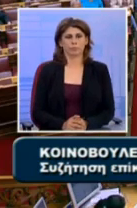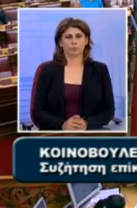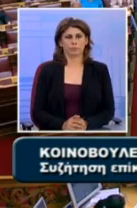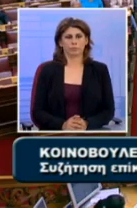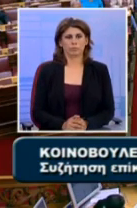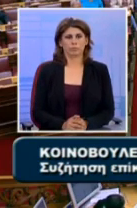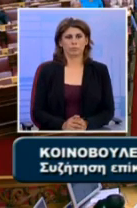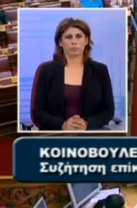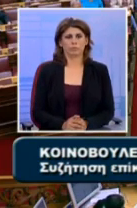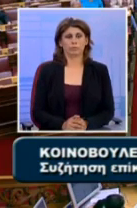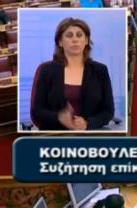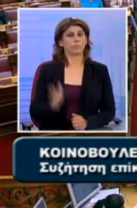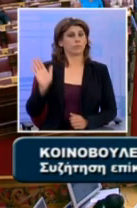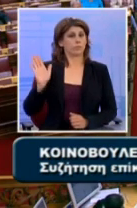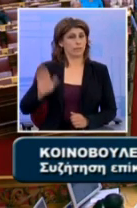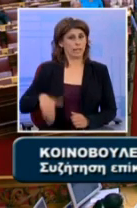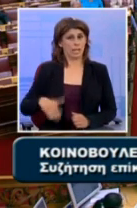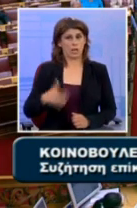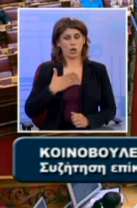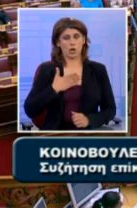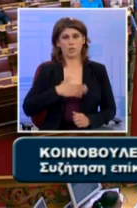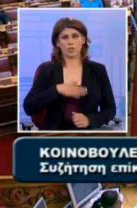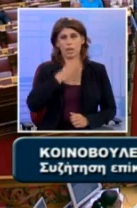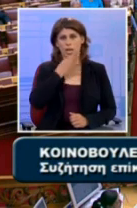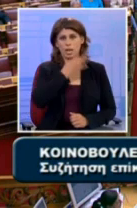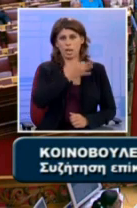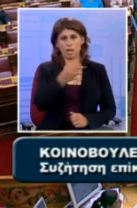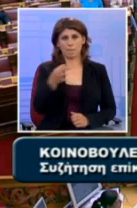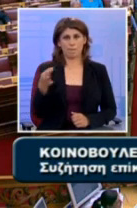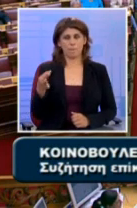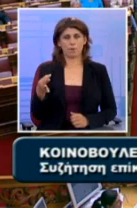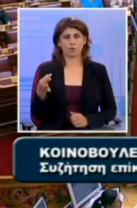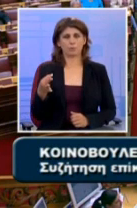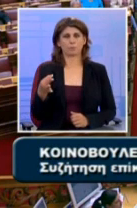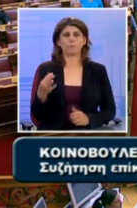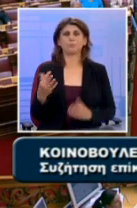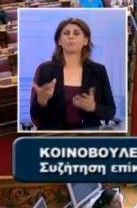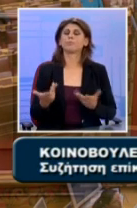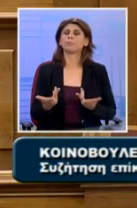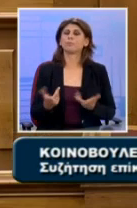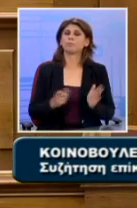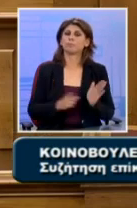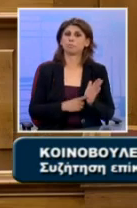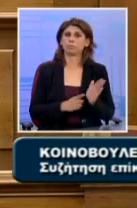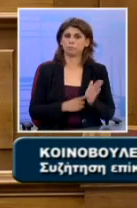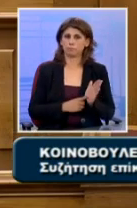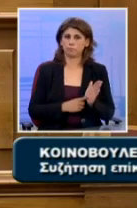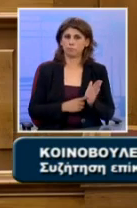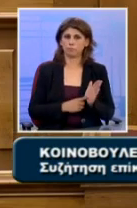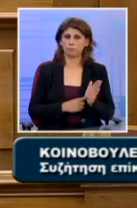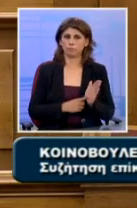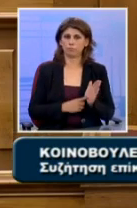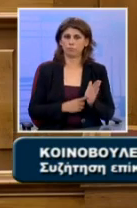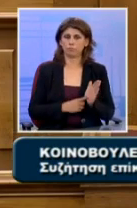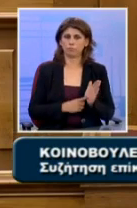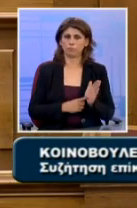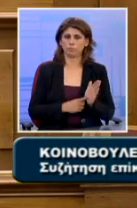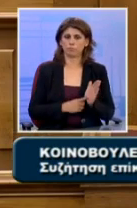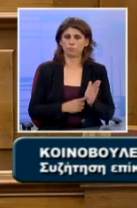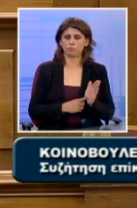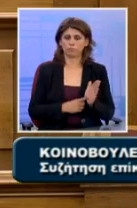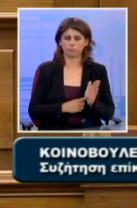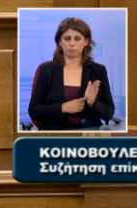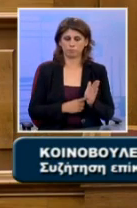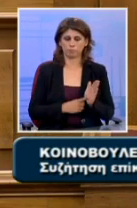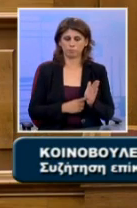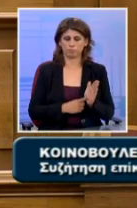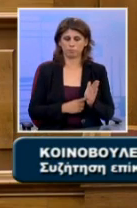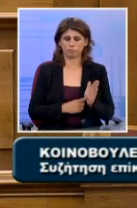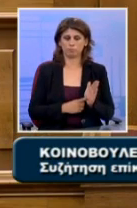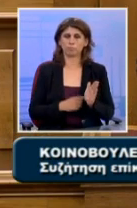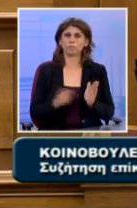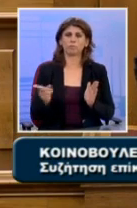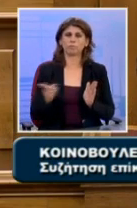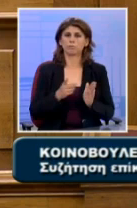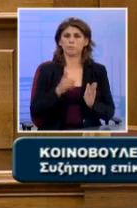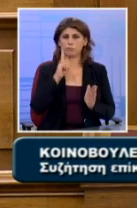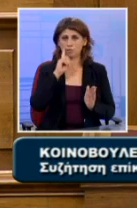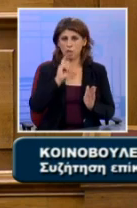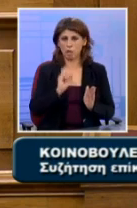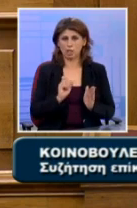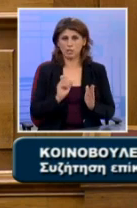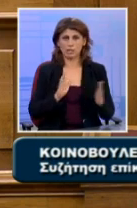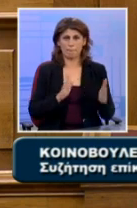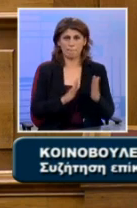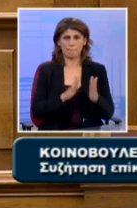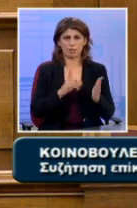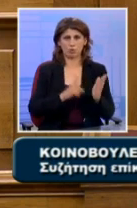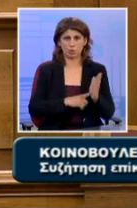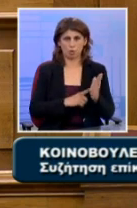θα ήθελα να πω και για το γεγονός ότι πρέπει αυτές οι υποχρεώσεις απέναντι